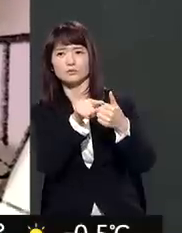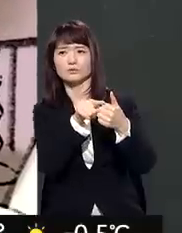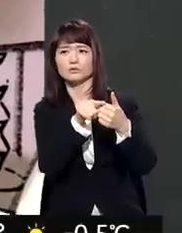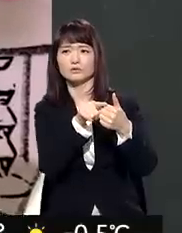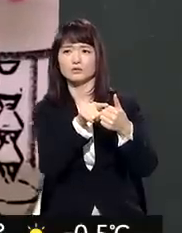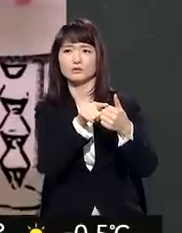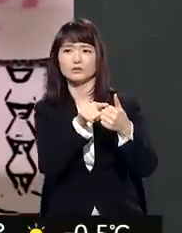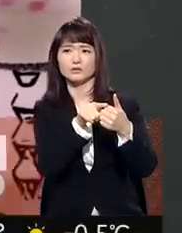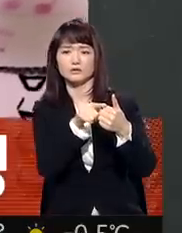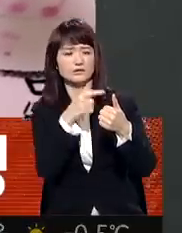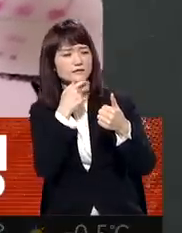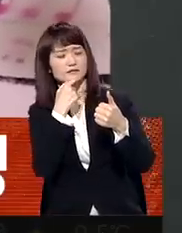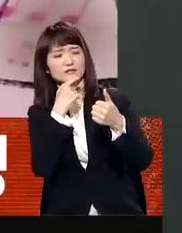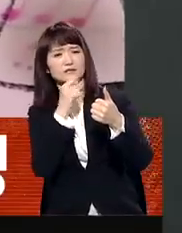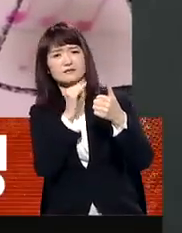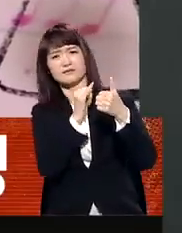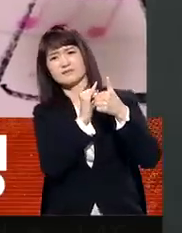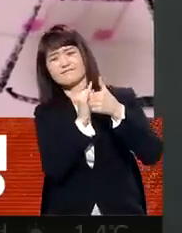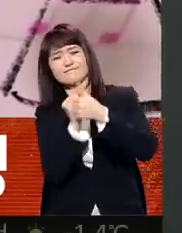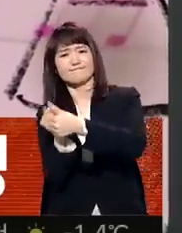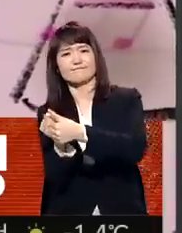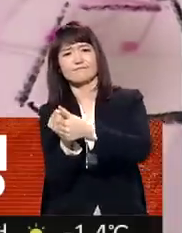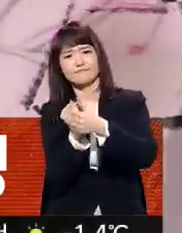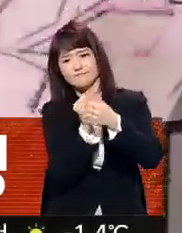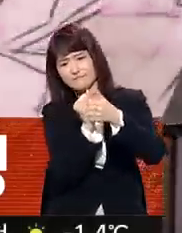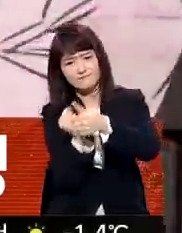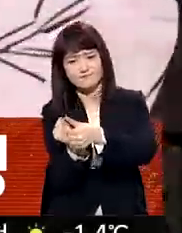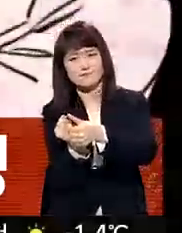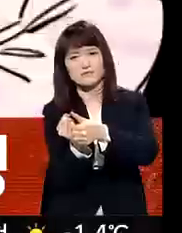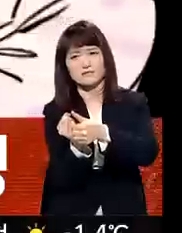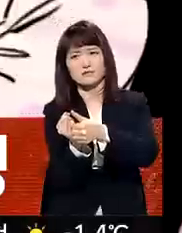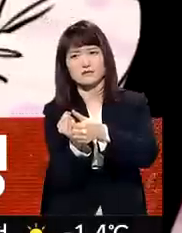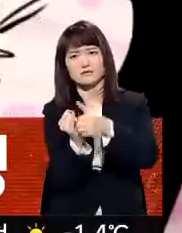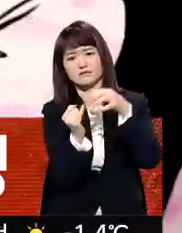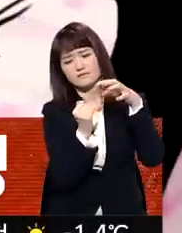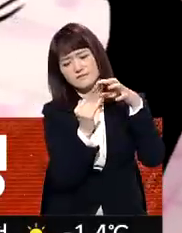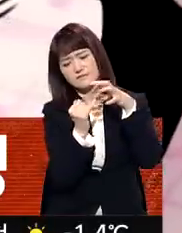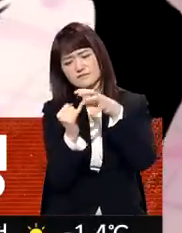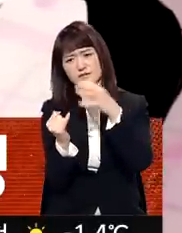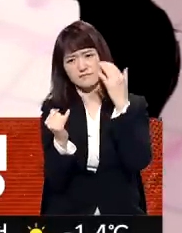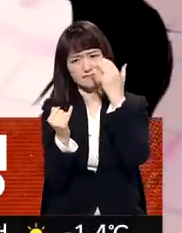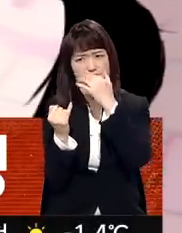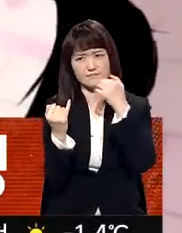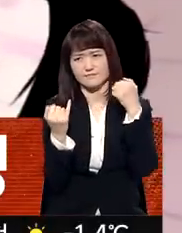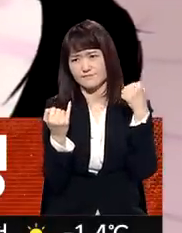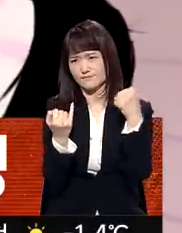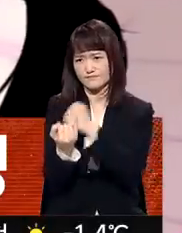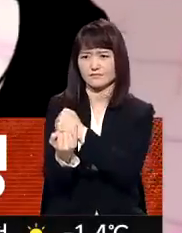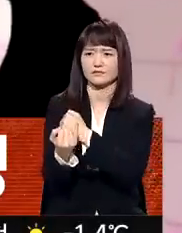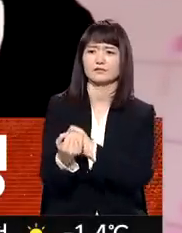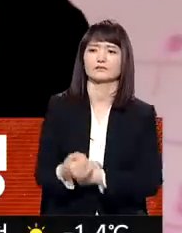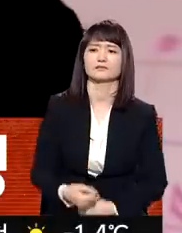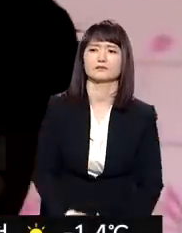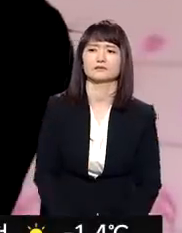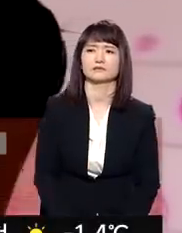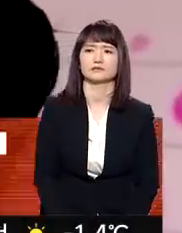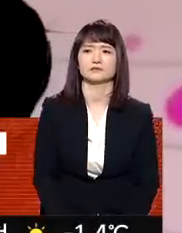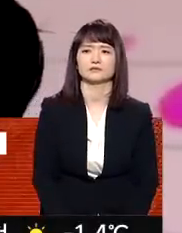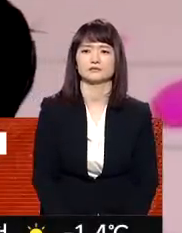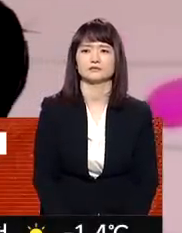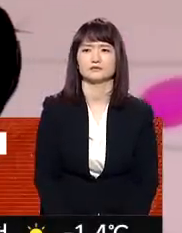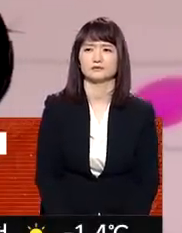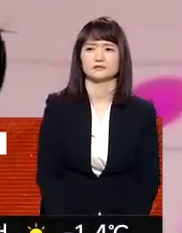그 어떤 힘에 눌려서 아까 우리 팀장님이 말씀 주셨던 바와 같이 성폭행을 당하게 됐습니다